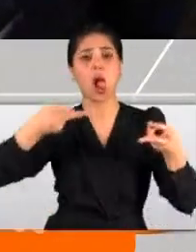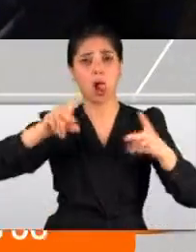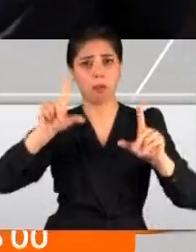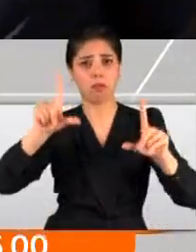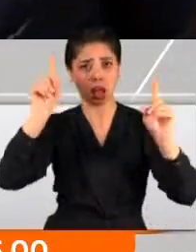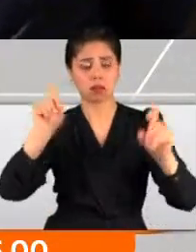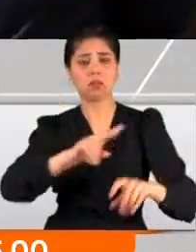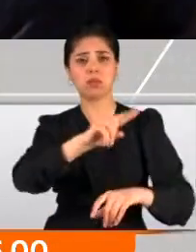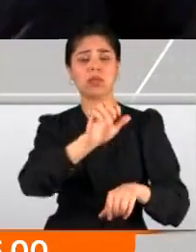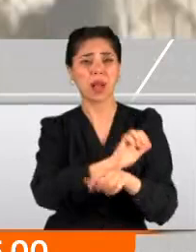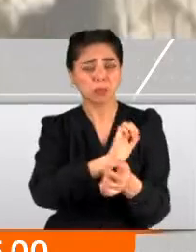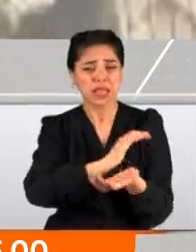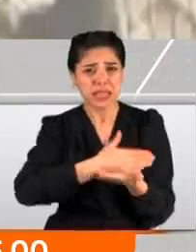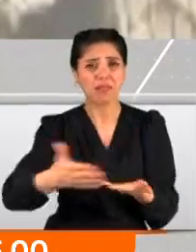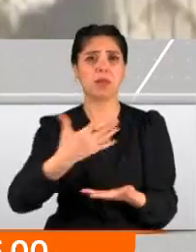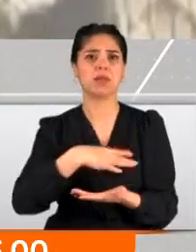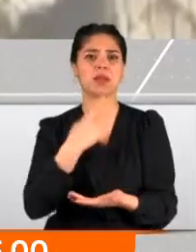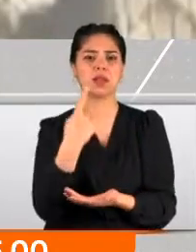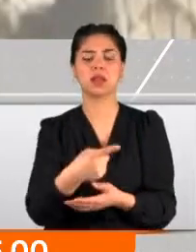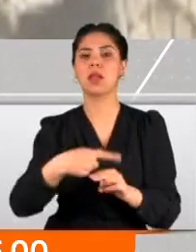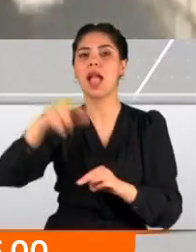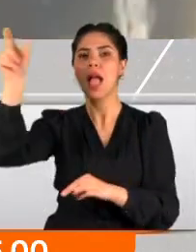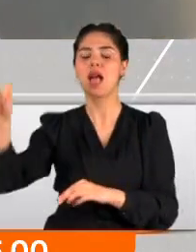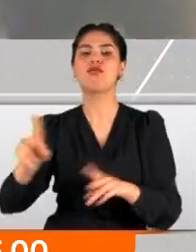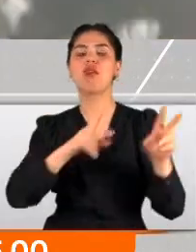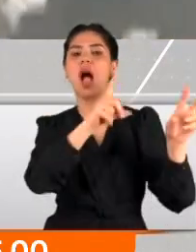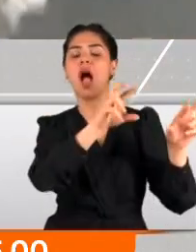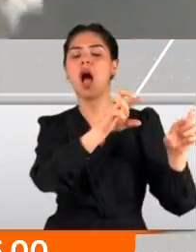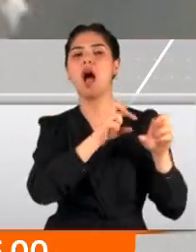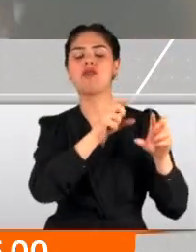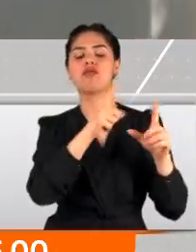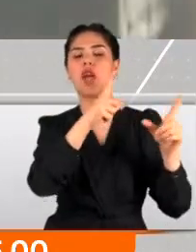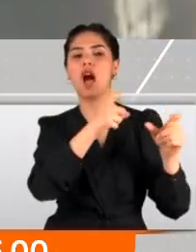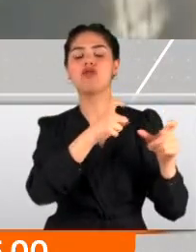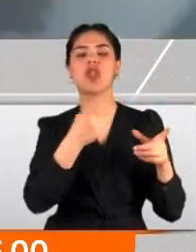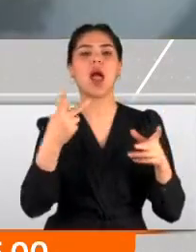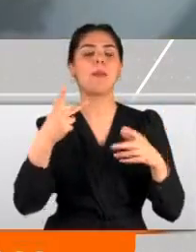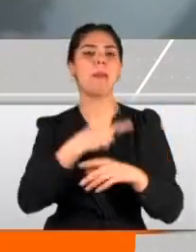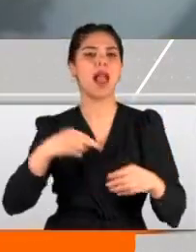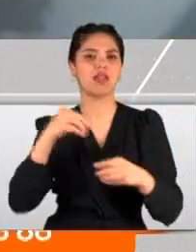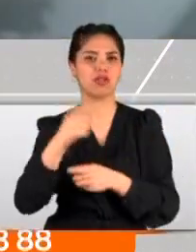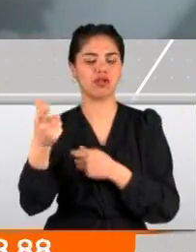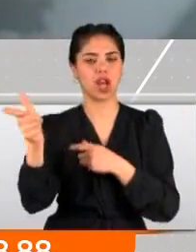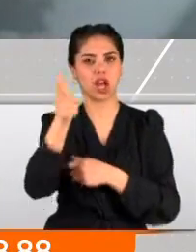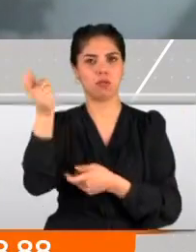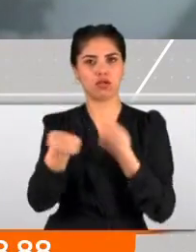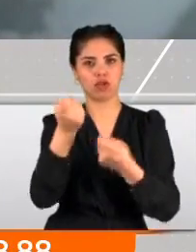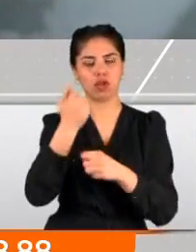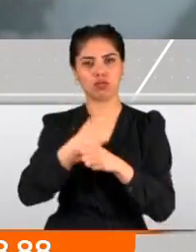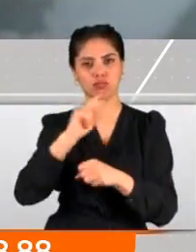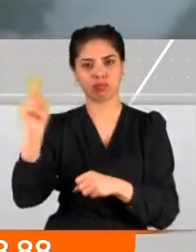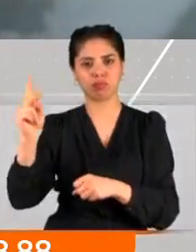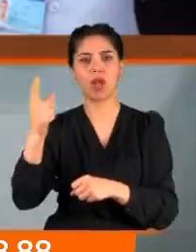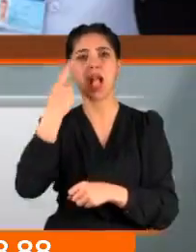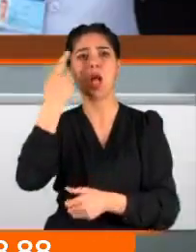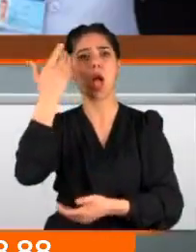Yani bunların tutukluluğun devam edilmesi için. Ercan Yüksel Avcılar Belediyesi'nde kameraman olarak çalışıyordu. Üstelik yakın zamanda kornea nakli